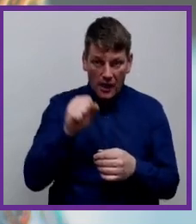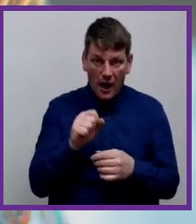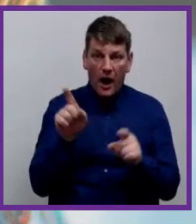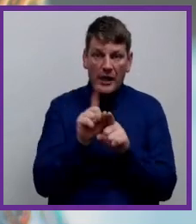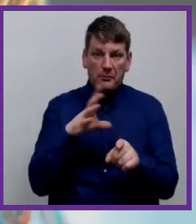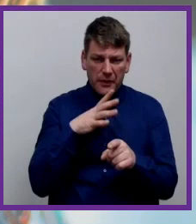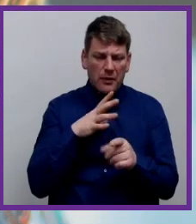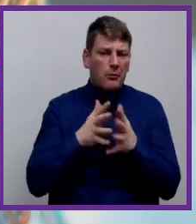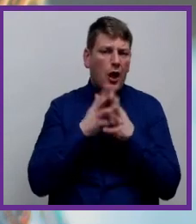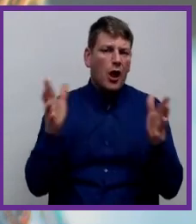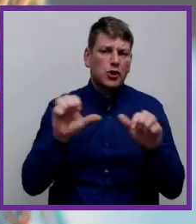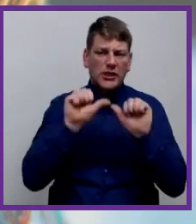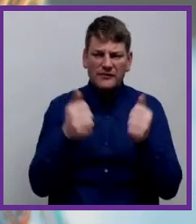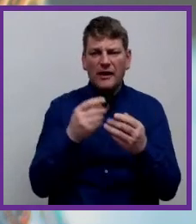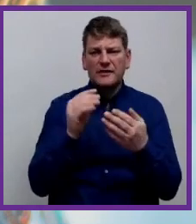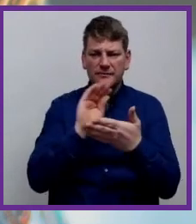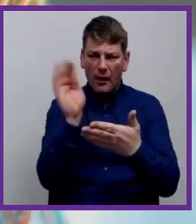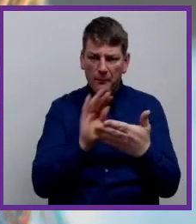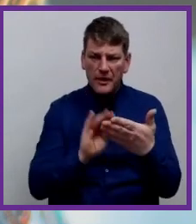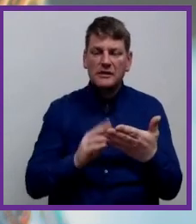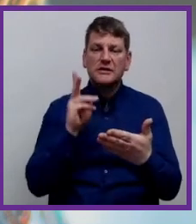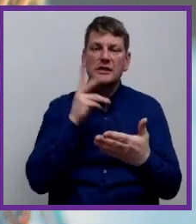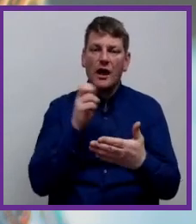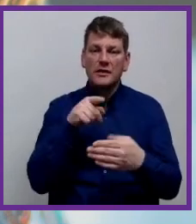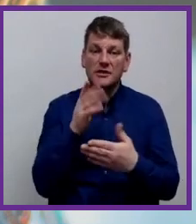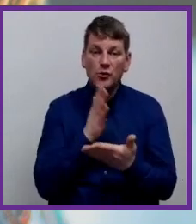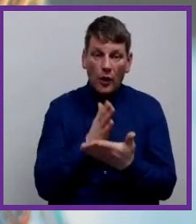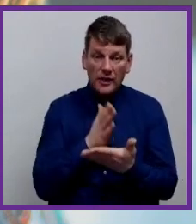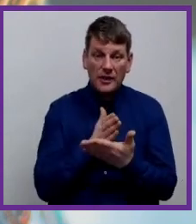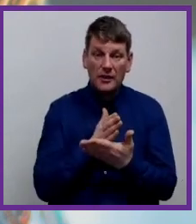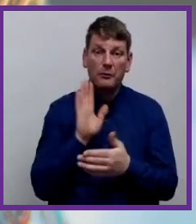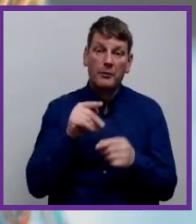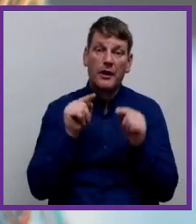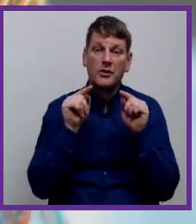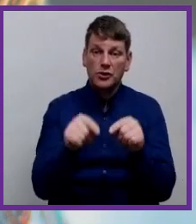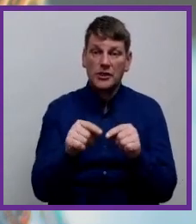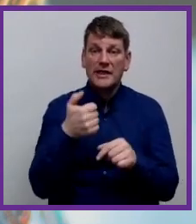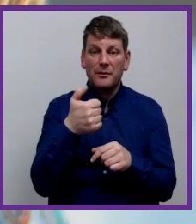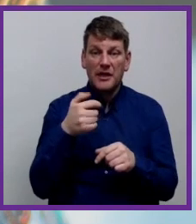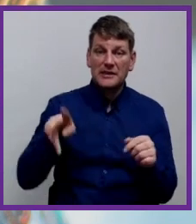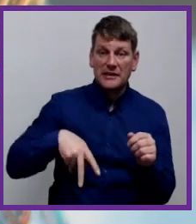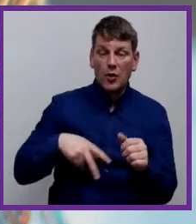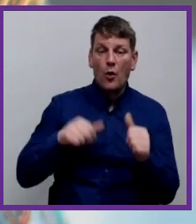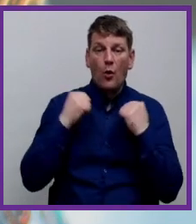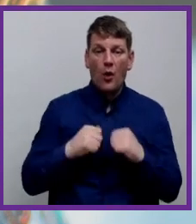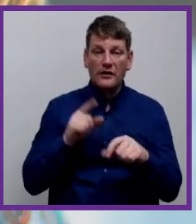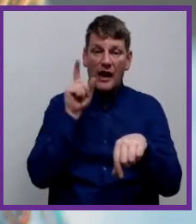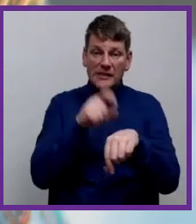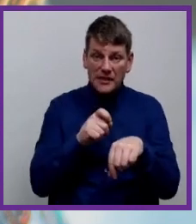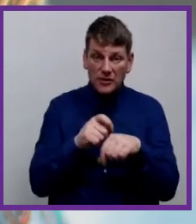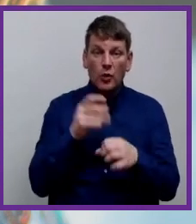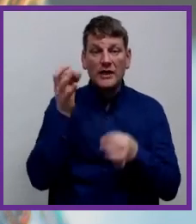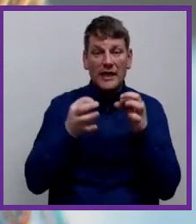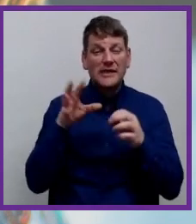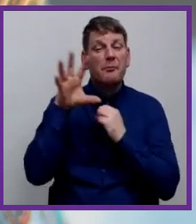plaši izvērsts šis apraksts, kā tas noticis par šī te ģimnāzijas direktora goda aizskaršanu. Un tiesa